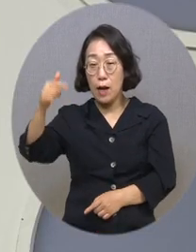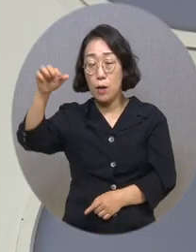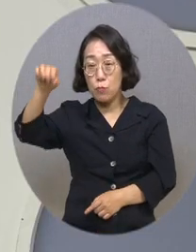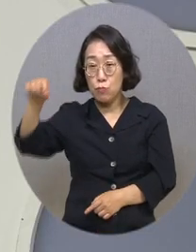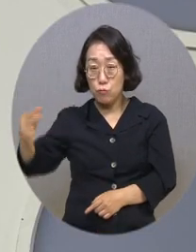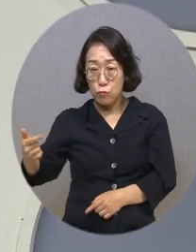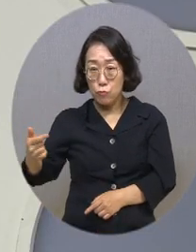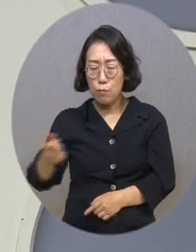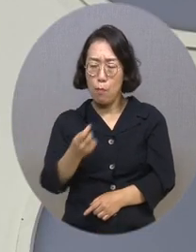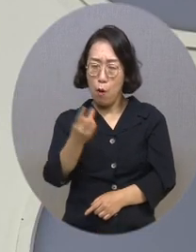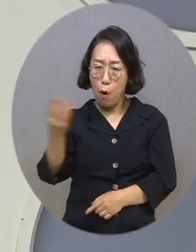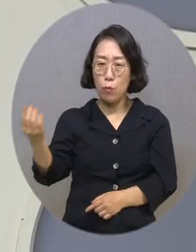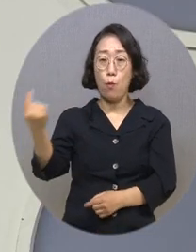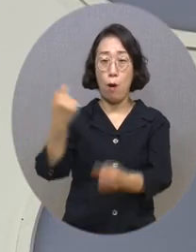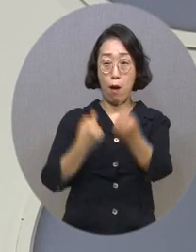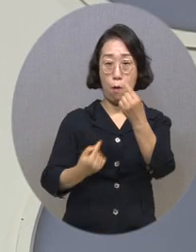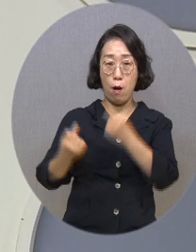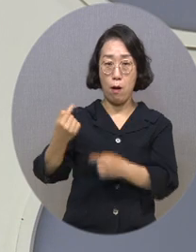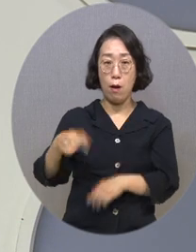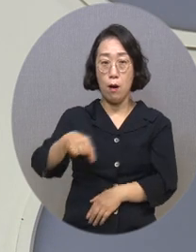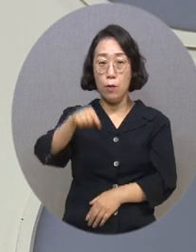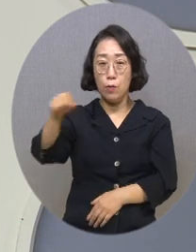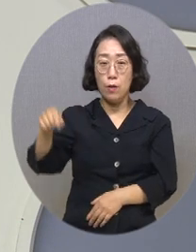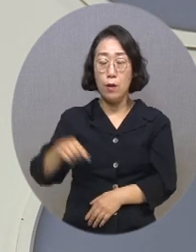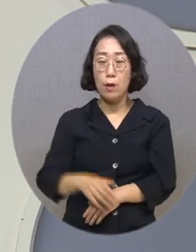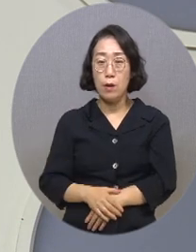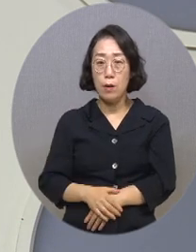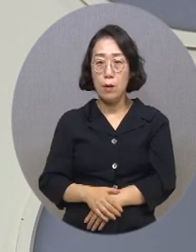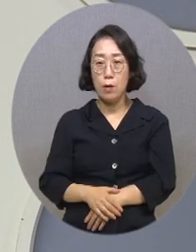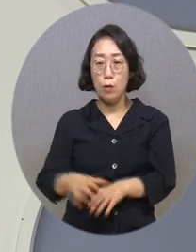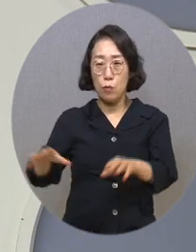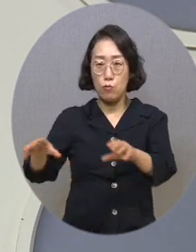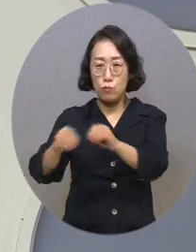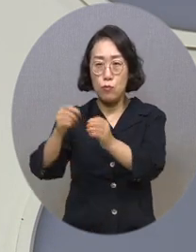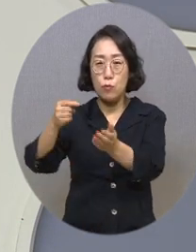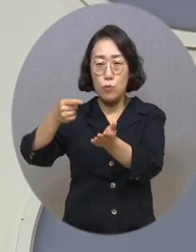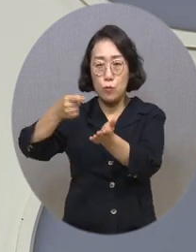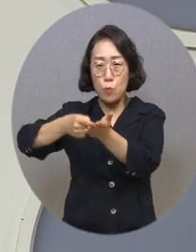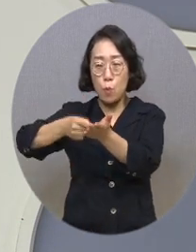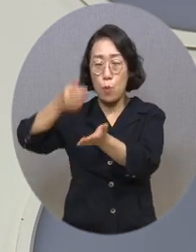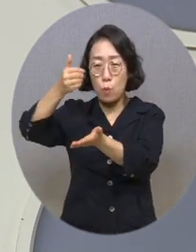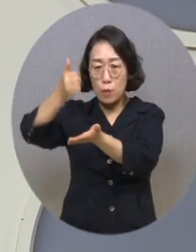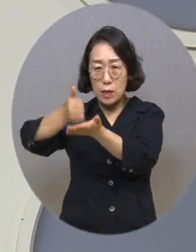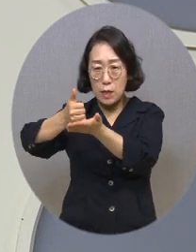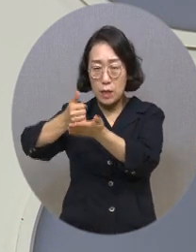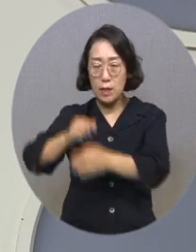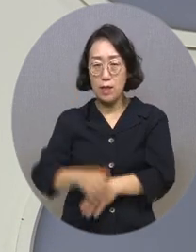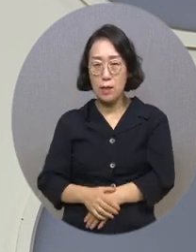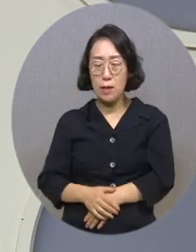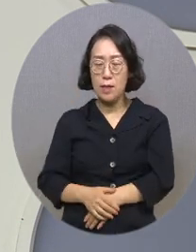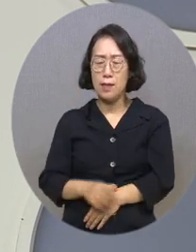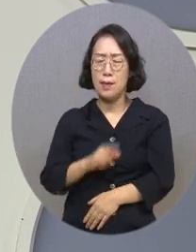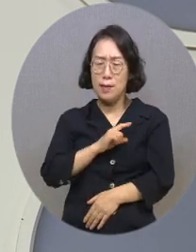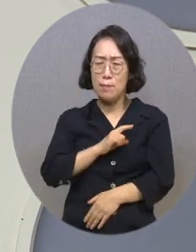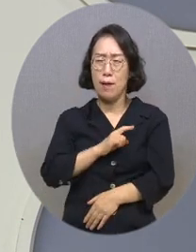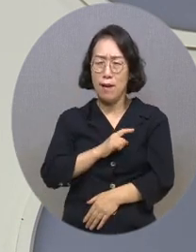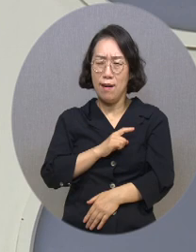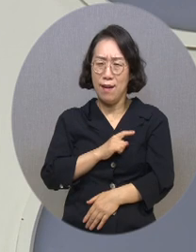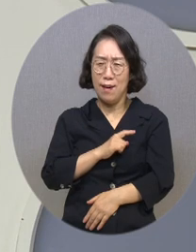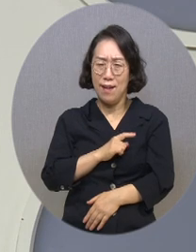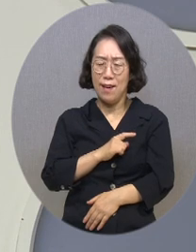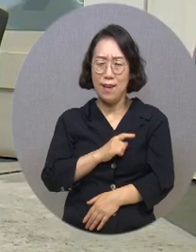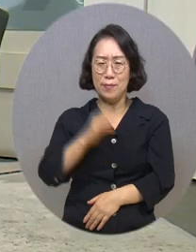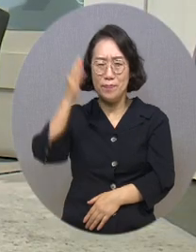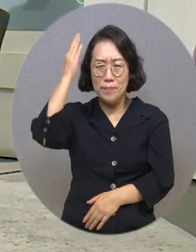분들이 많은데, 그 중에서도 저기 이제 국무총리를 하시던 저 금방 생각이 안